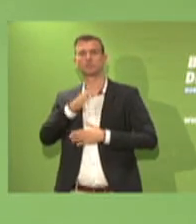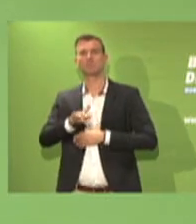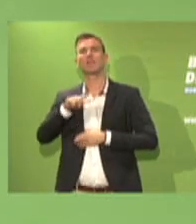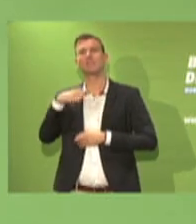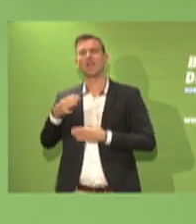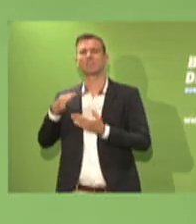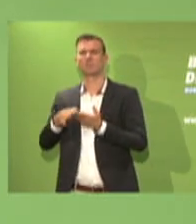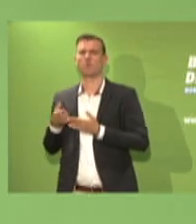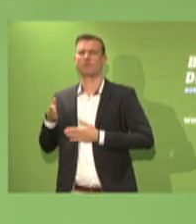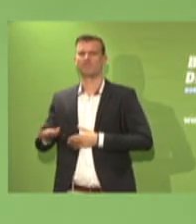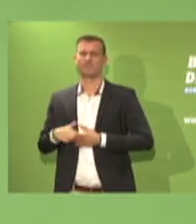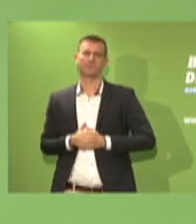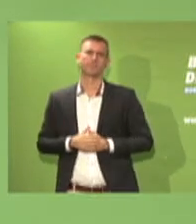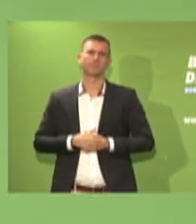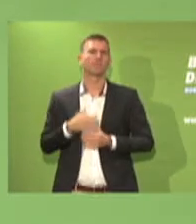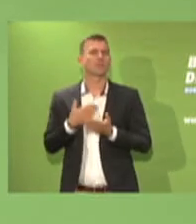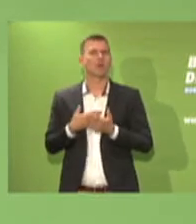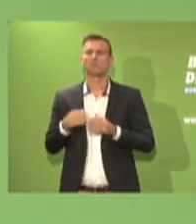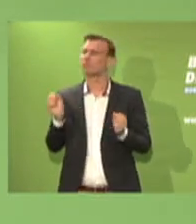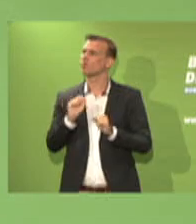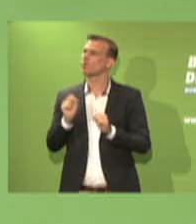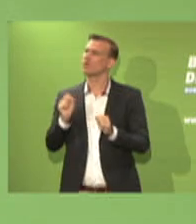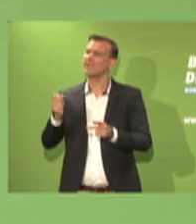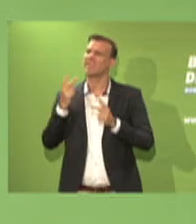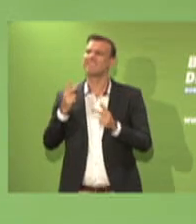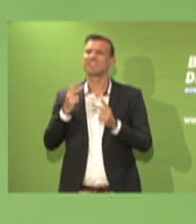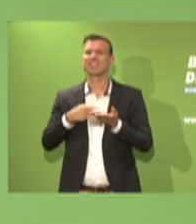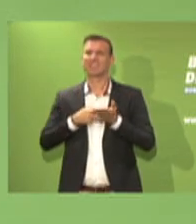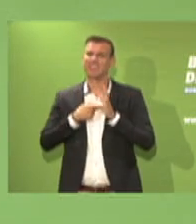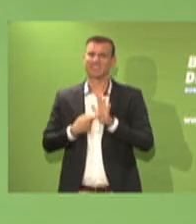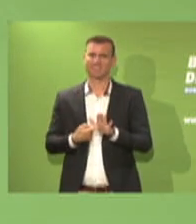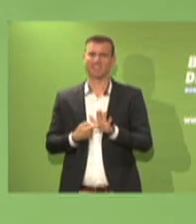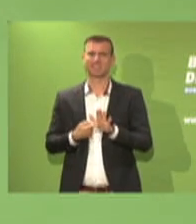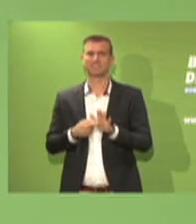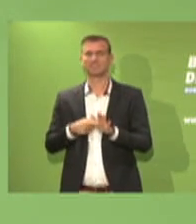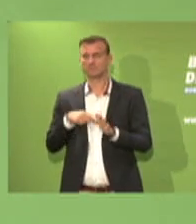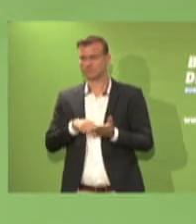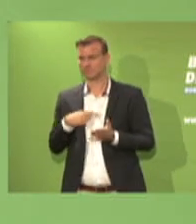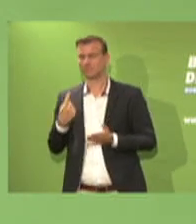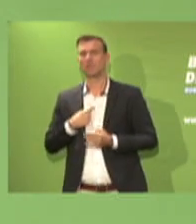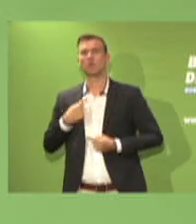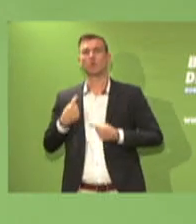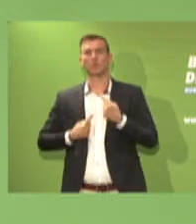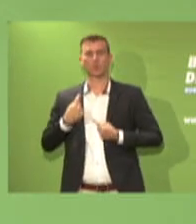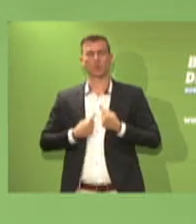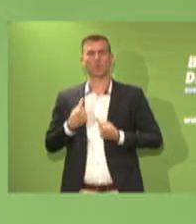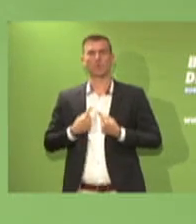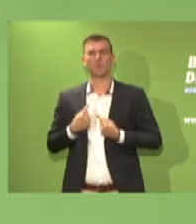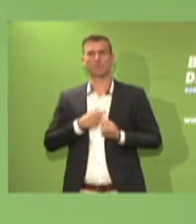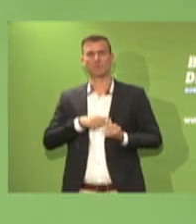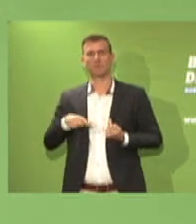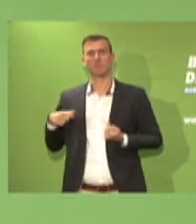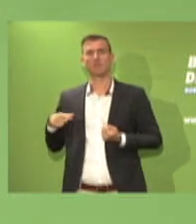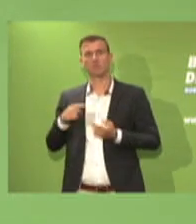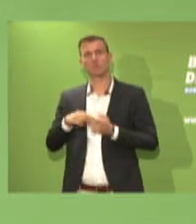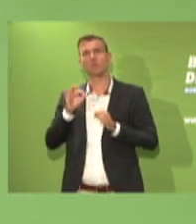stirbt das Dorf. Und deswegen ist es ganz, ganz besonders wichtig, nochmal darauf hinzuweisen, dass eben es Grüne sind, die dafür gesorgt haben, dass